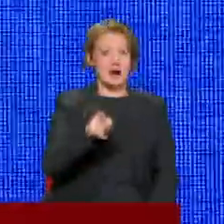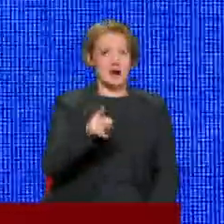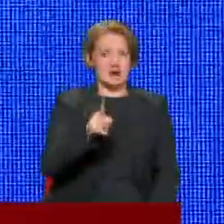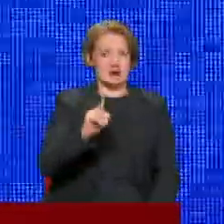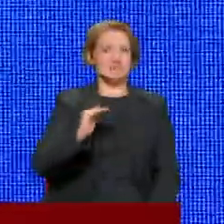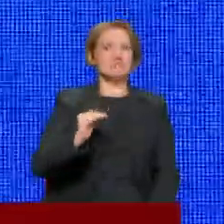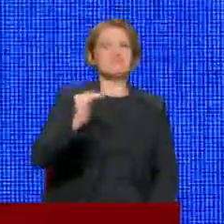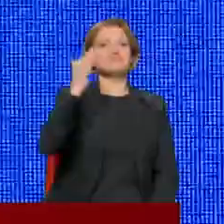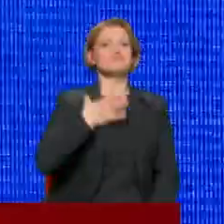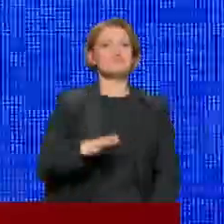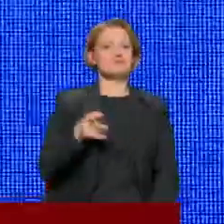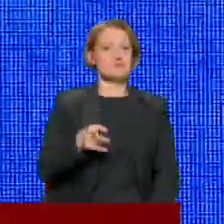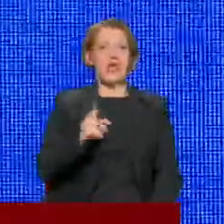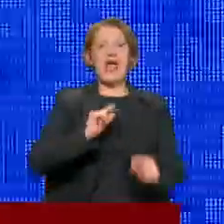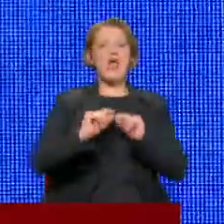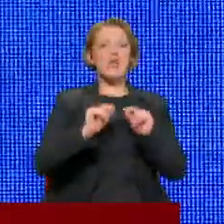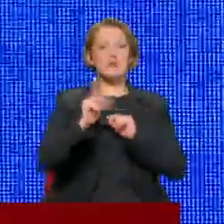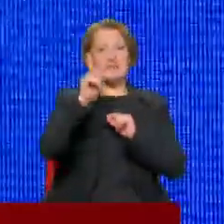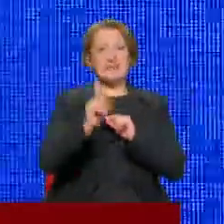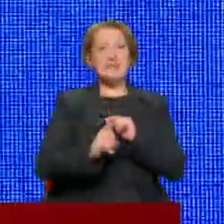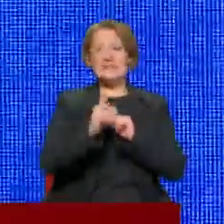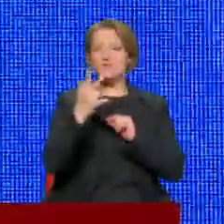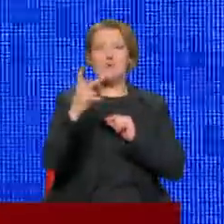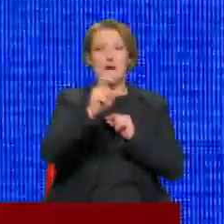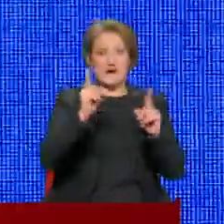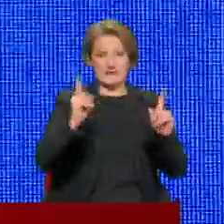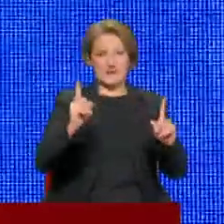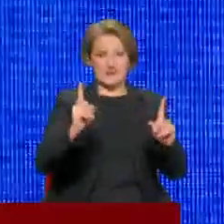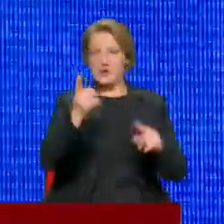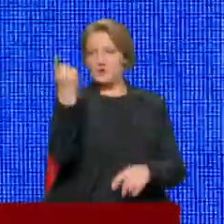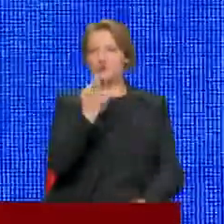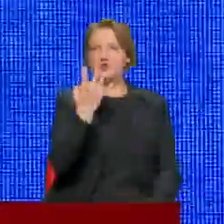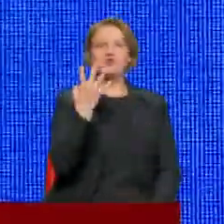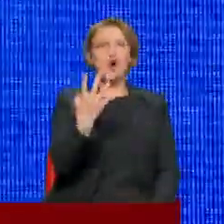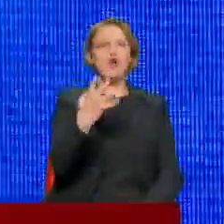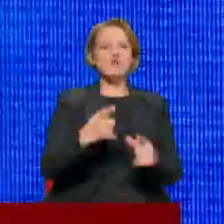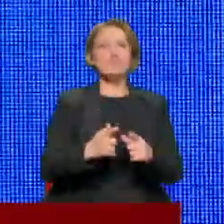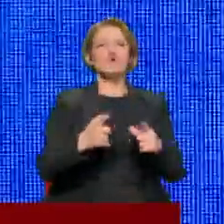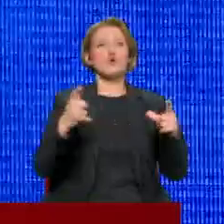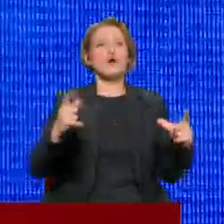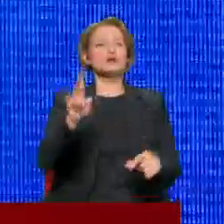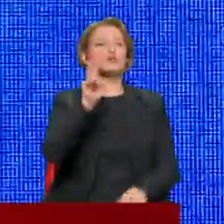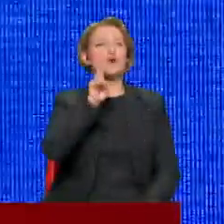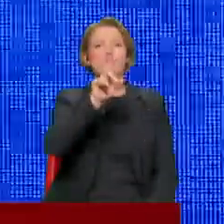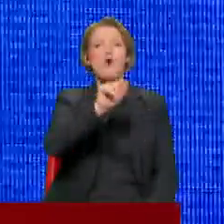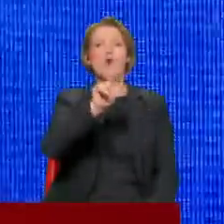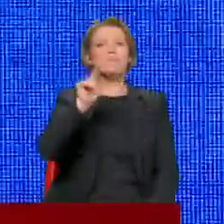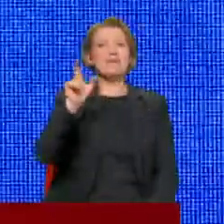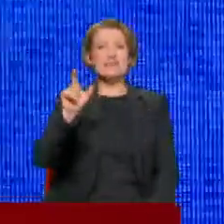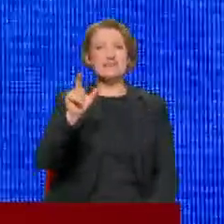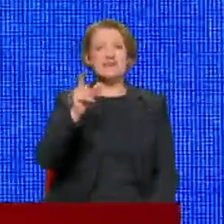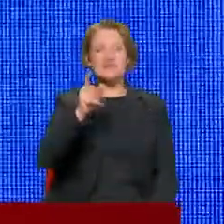ulaştırmak istiyoruz ekonomimiz yılın ilk çeyreğinde yüzde 4 büyüyerek son 11 çeyrektir